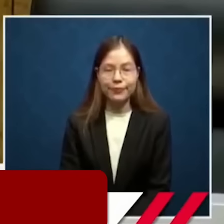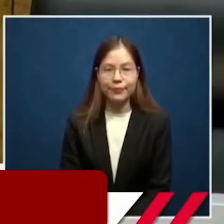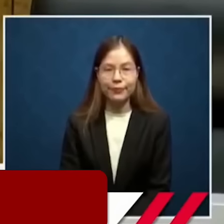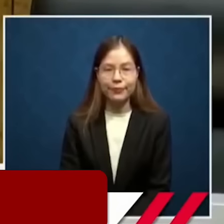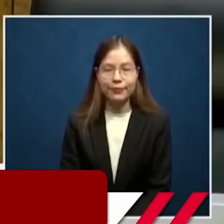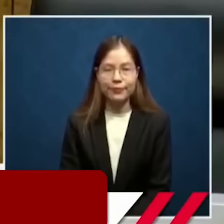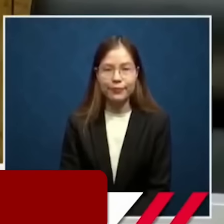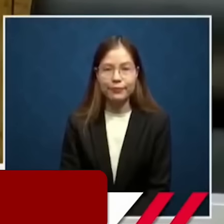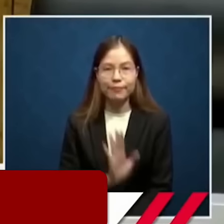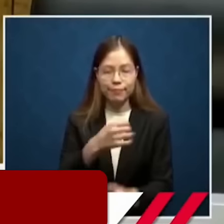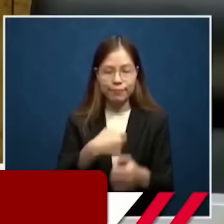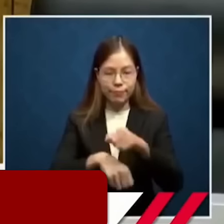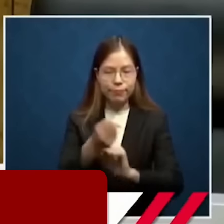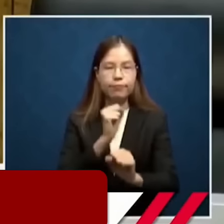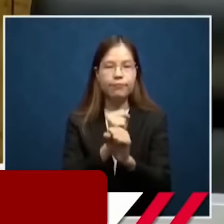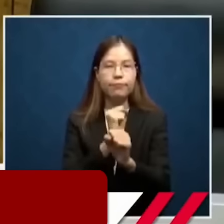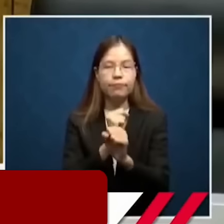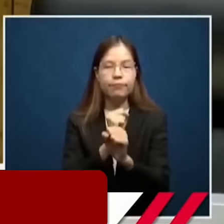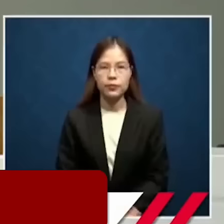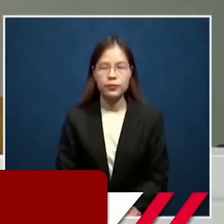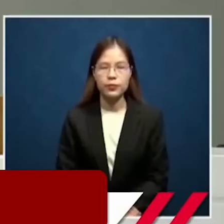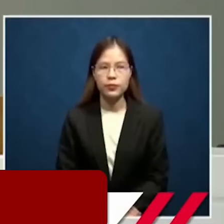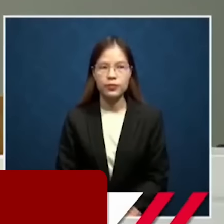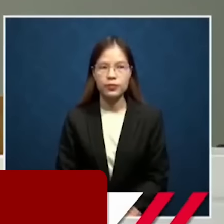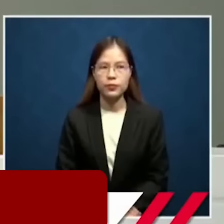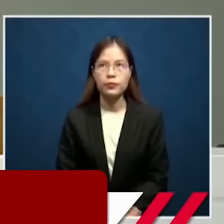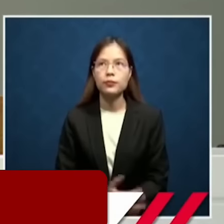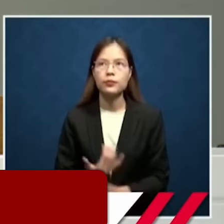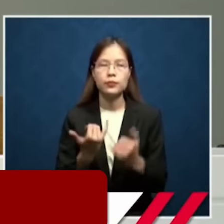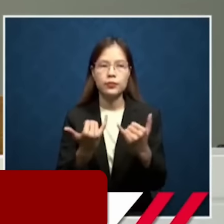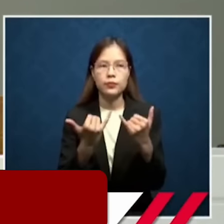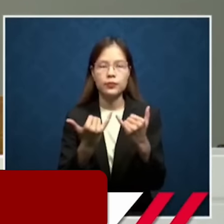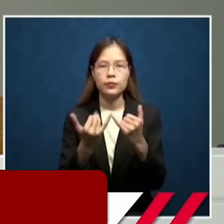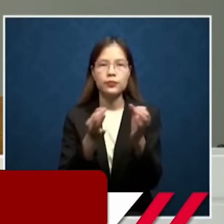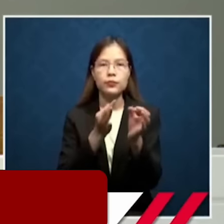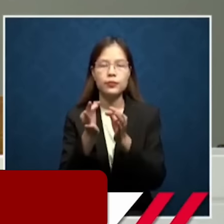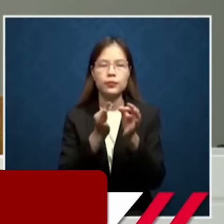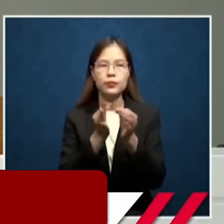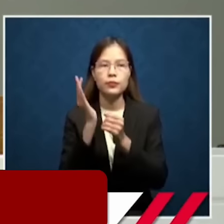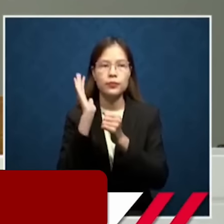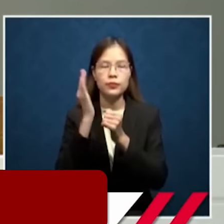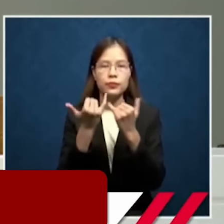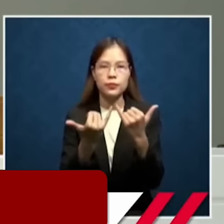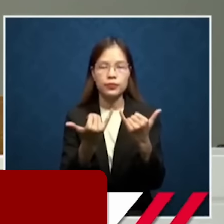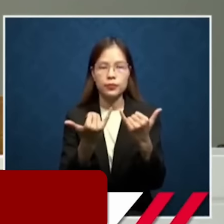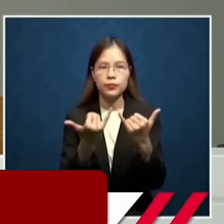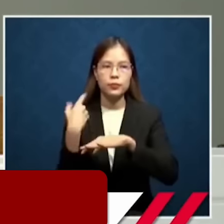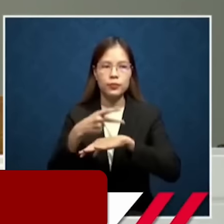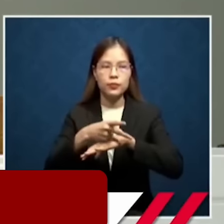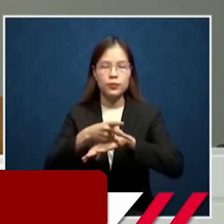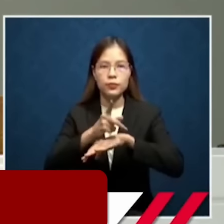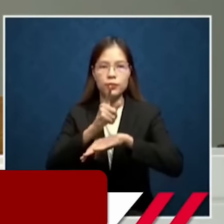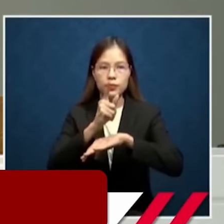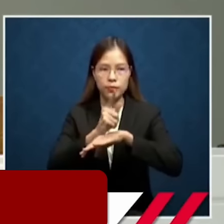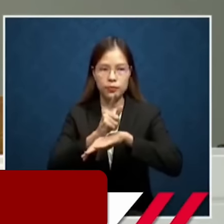จะเหลืออยู่ประมาณ20ชุดนะครับใน20ชุดเนี่ยนะครับถ้าดูจากคะแนนของคุณมงคลนะครับ